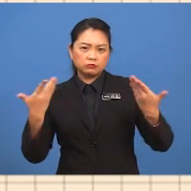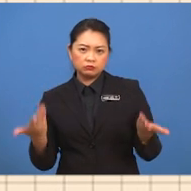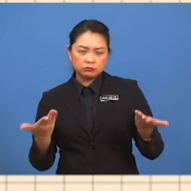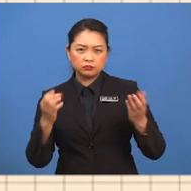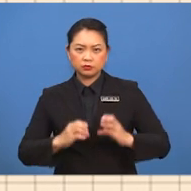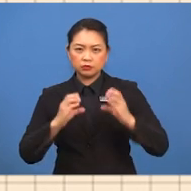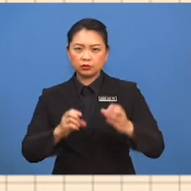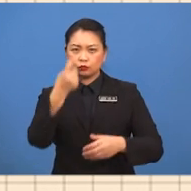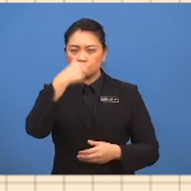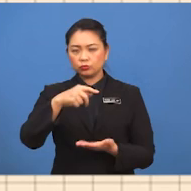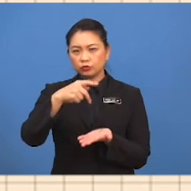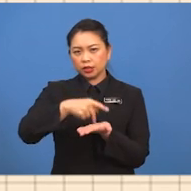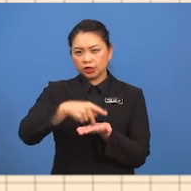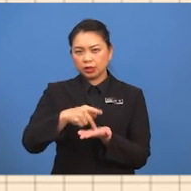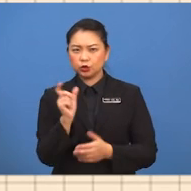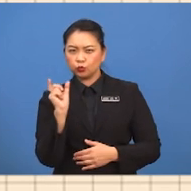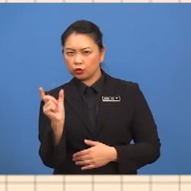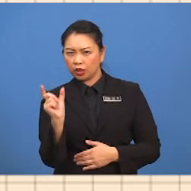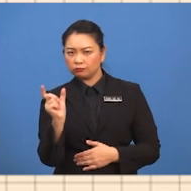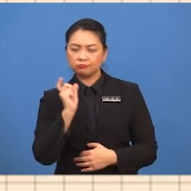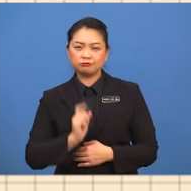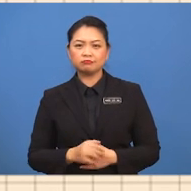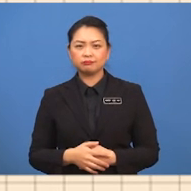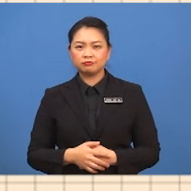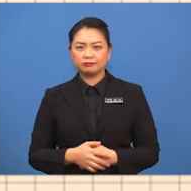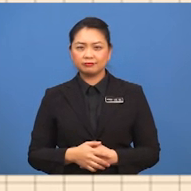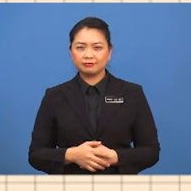Bagaimanakah cara untuk mengira julat?